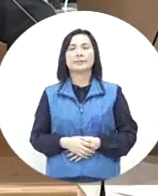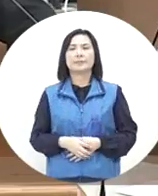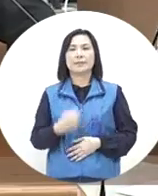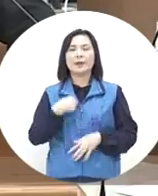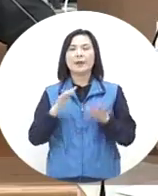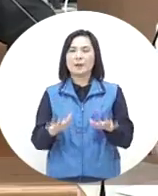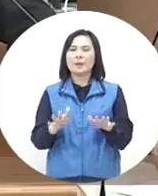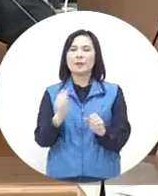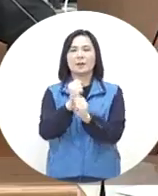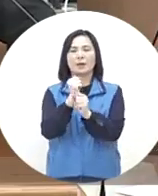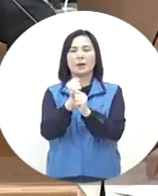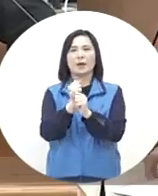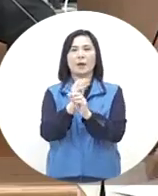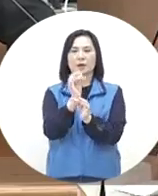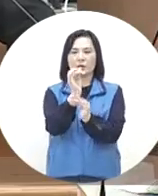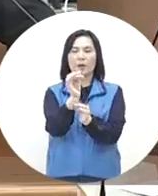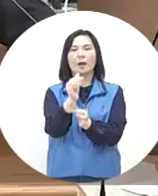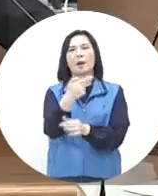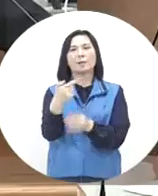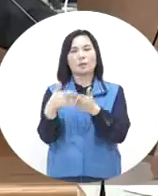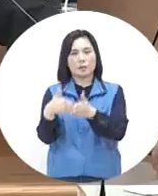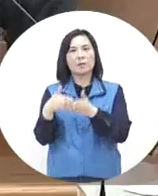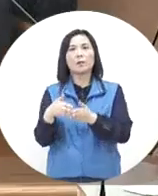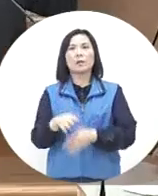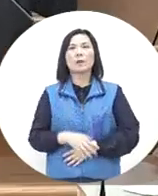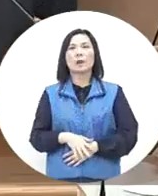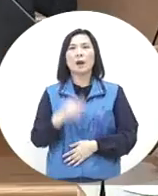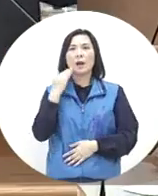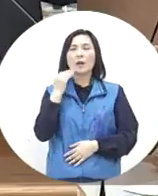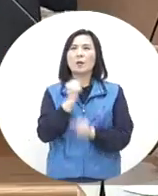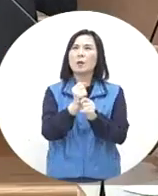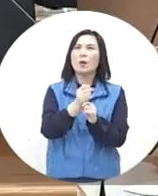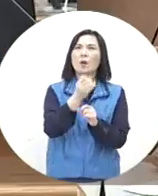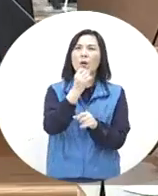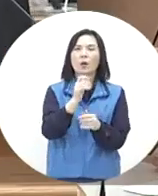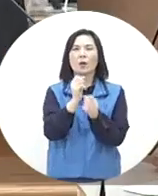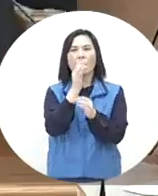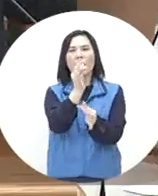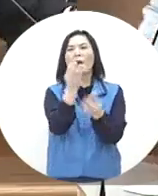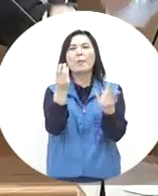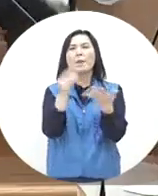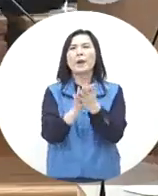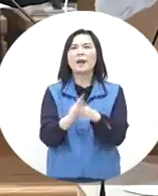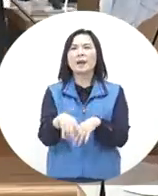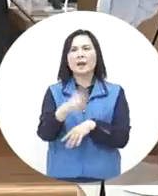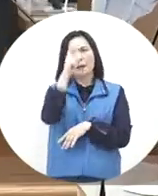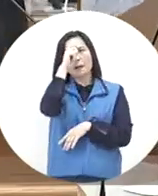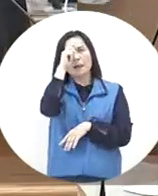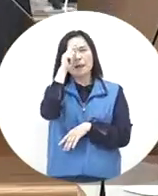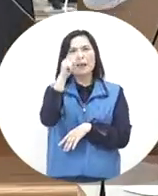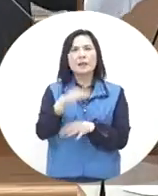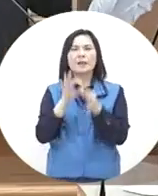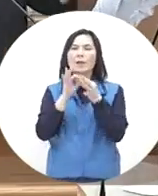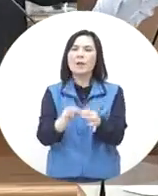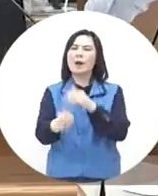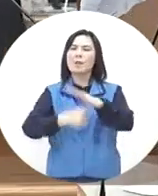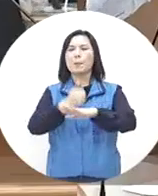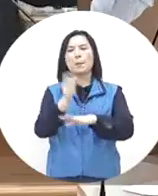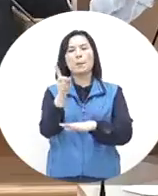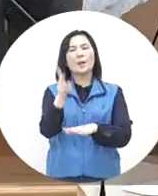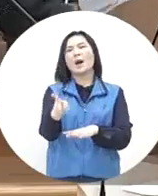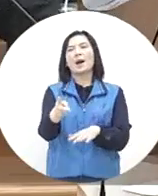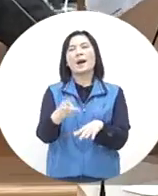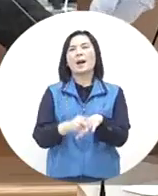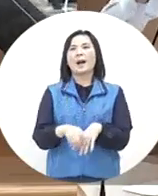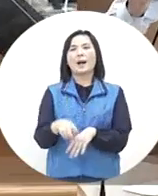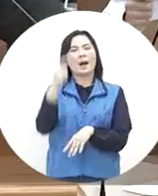上重要啊。 是啊、哦。 即马做无好，干那逐工想要连任，想要创啥，迄拢假想的啦。啊，做无好，人嘛不好，你连任。 所以讲，干那市